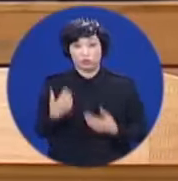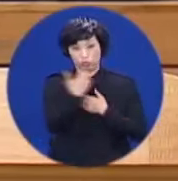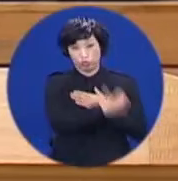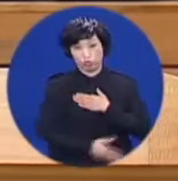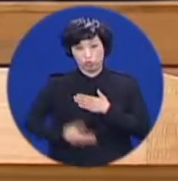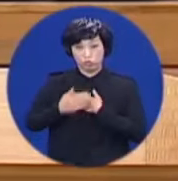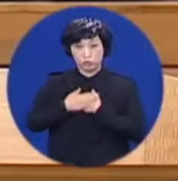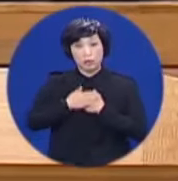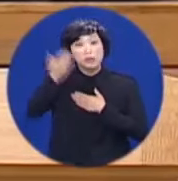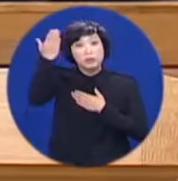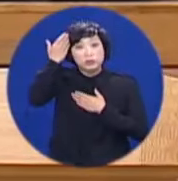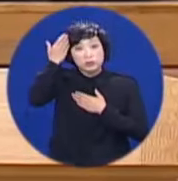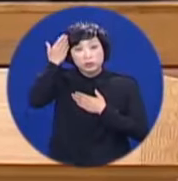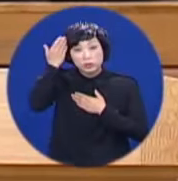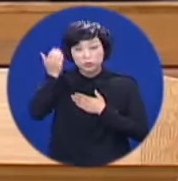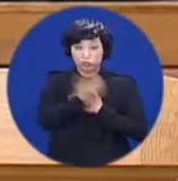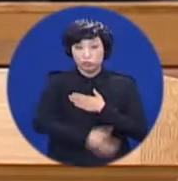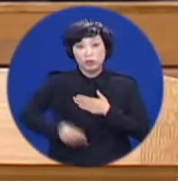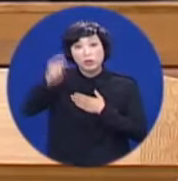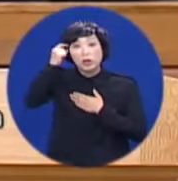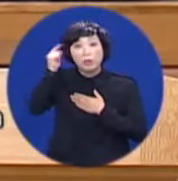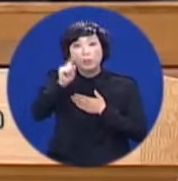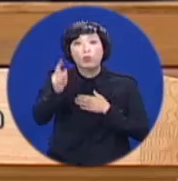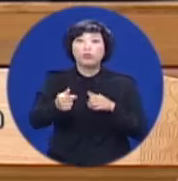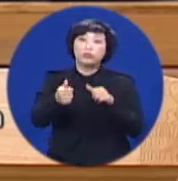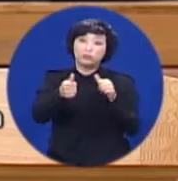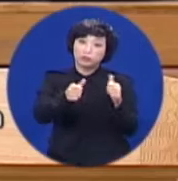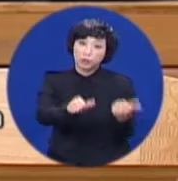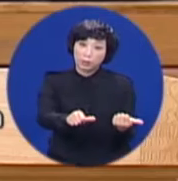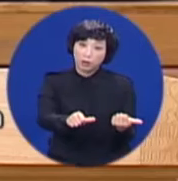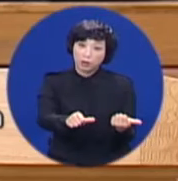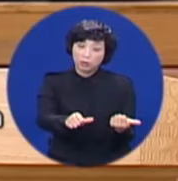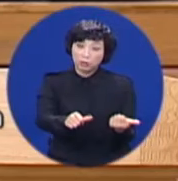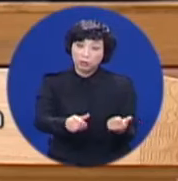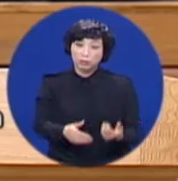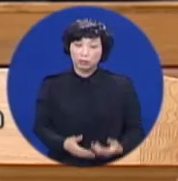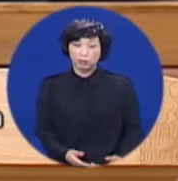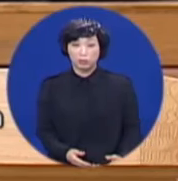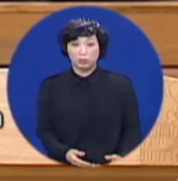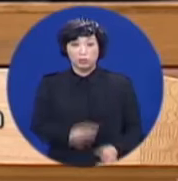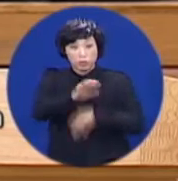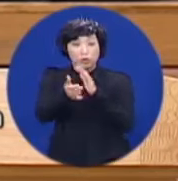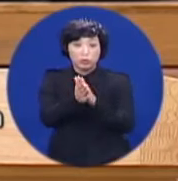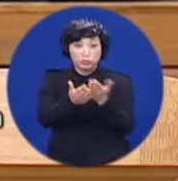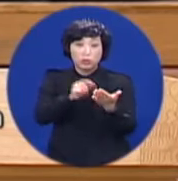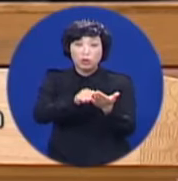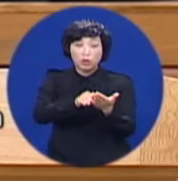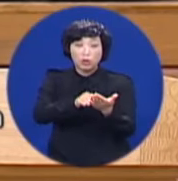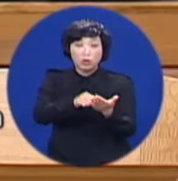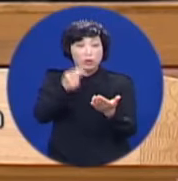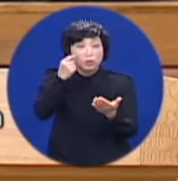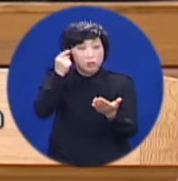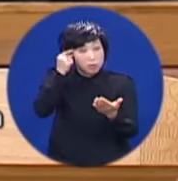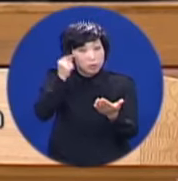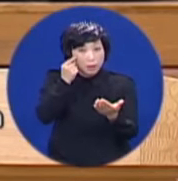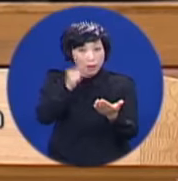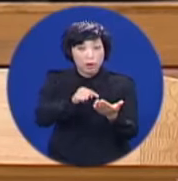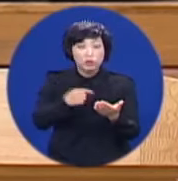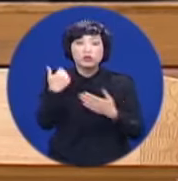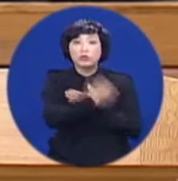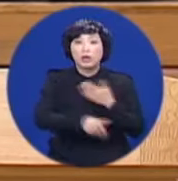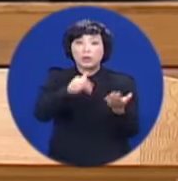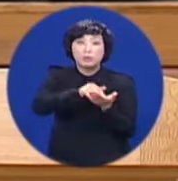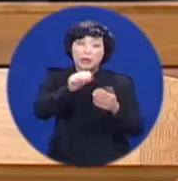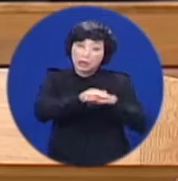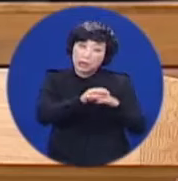육신의 지식, 생각은 사망이니. 성경을 육신의 생각으로 사사라이 풀어